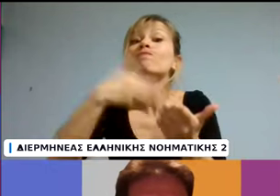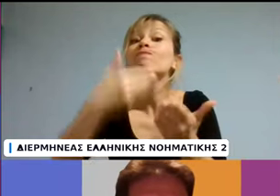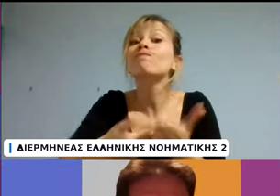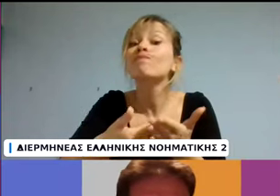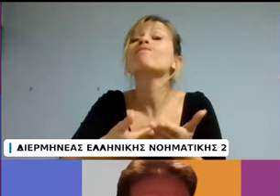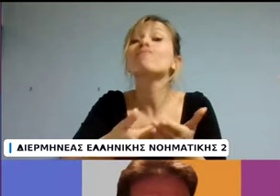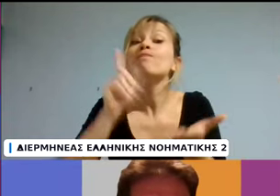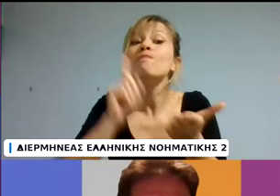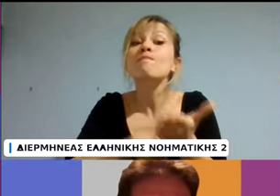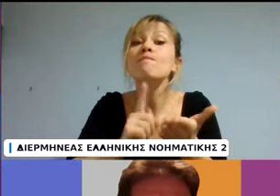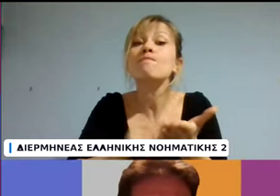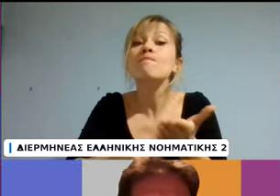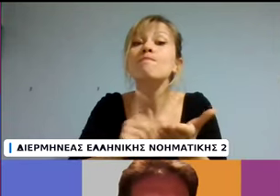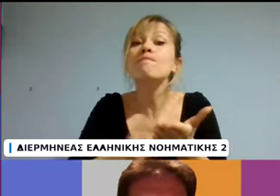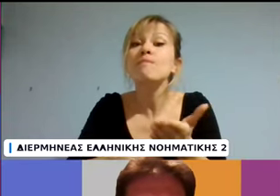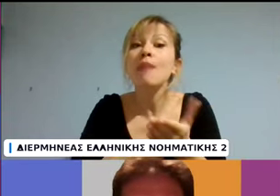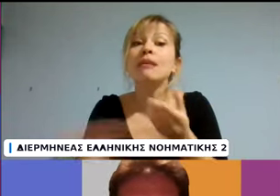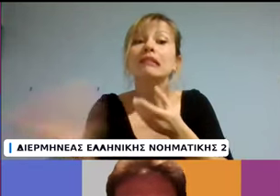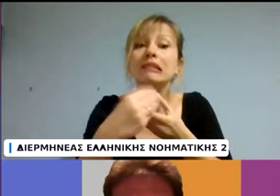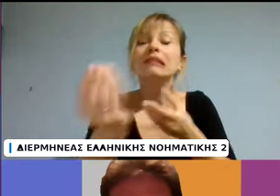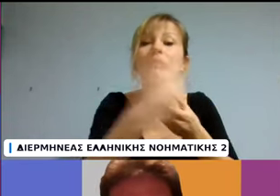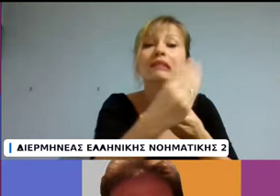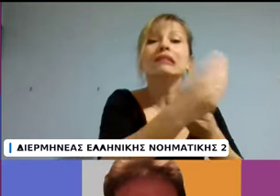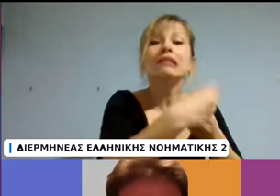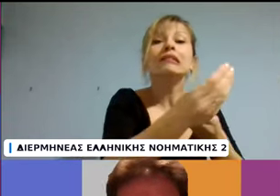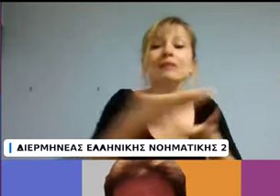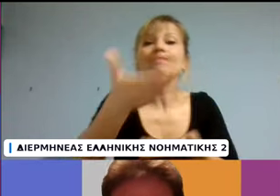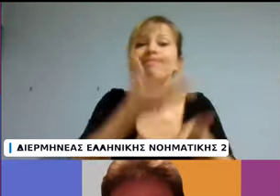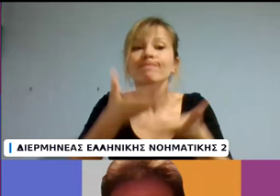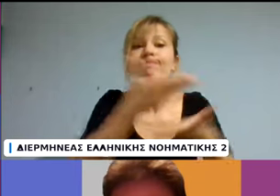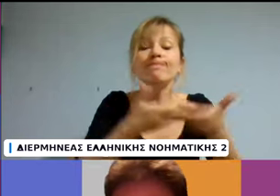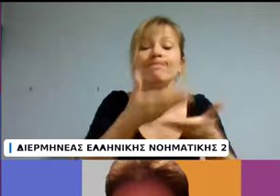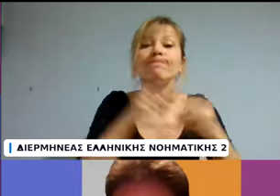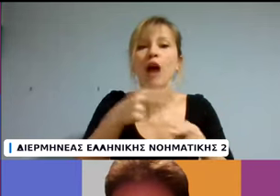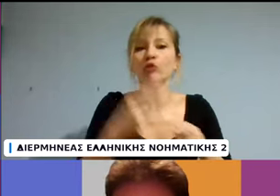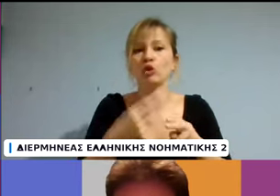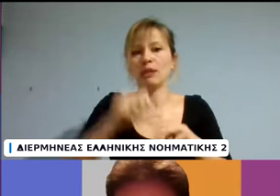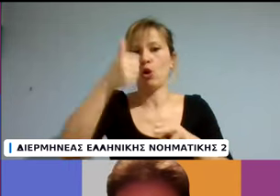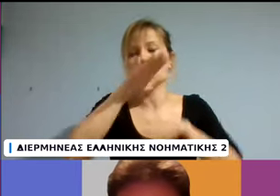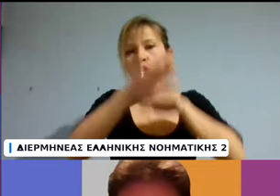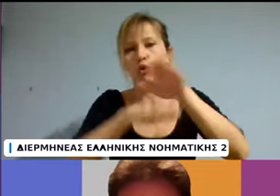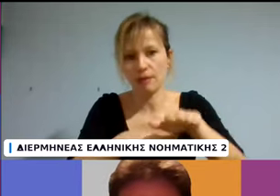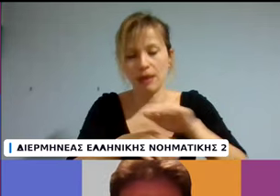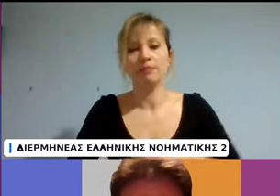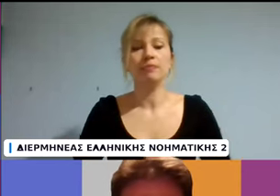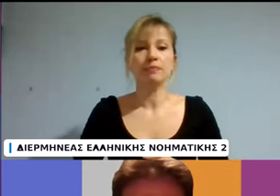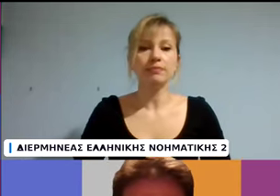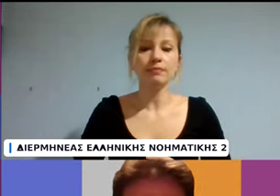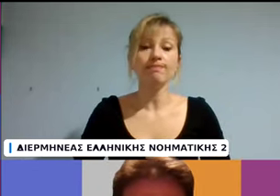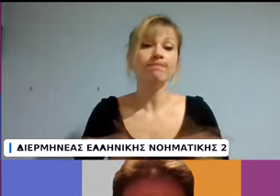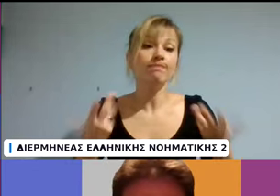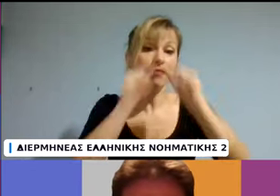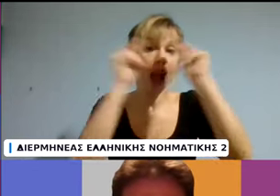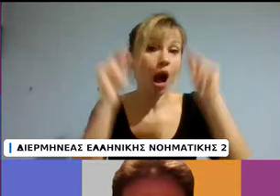σχέση με την μετάφραση, κουλουπού, όλα αυτά τα οποία συζητάμε σήμερα.